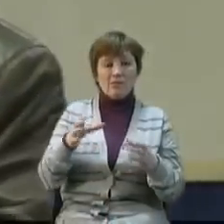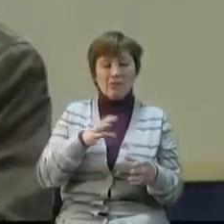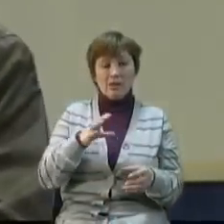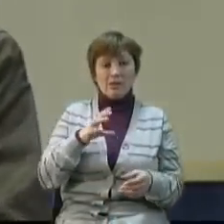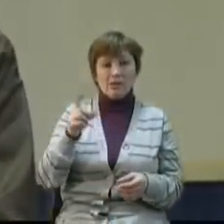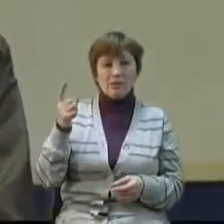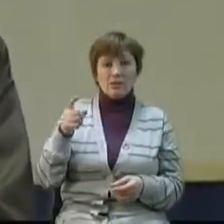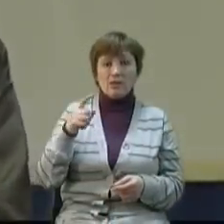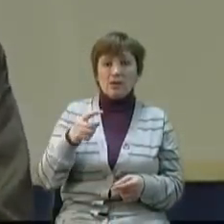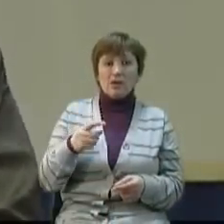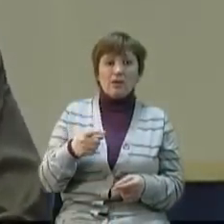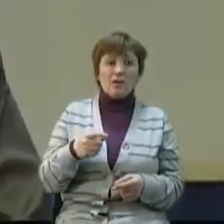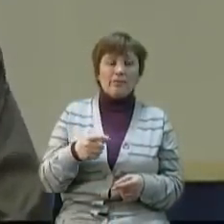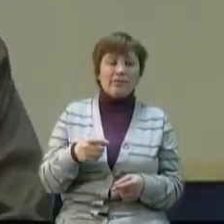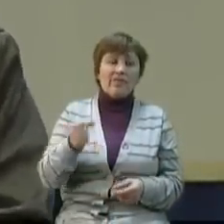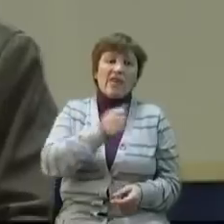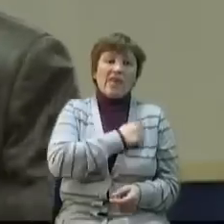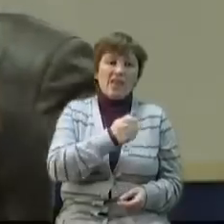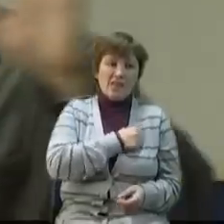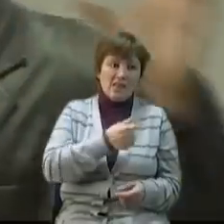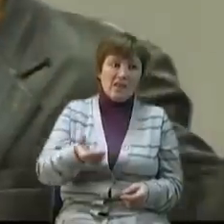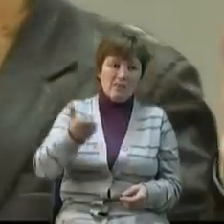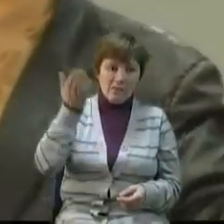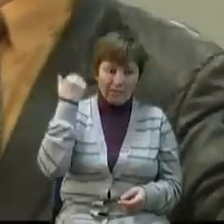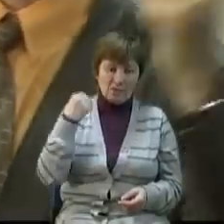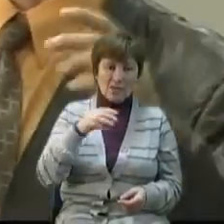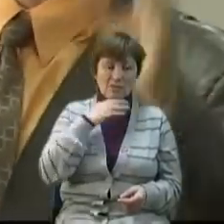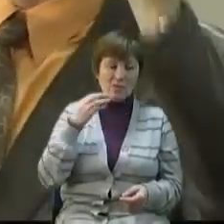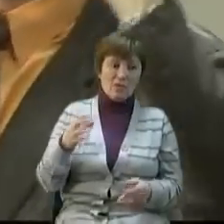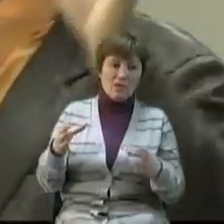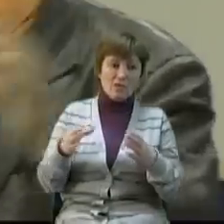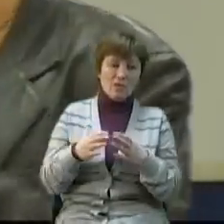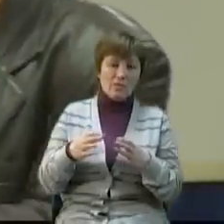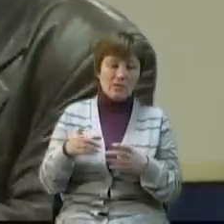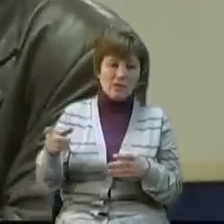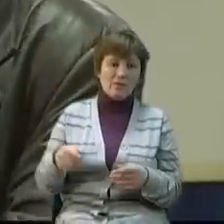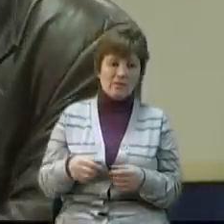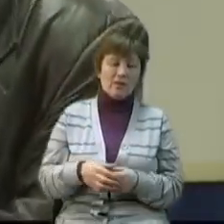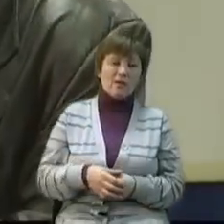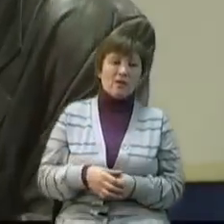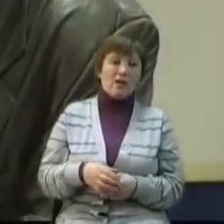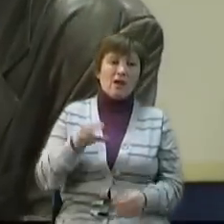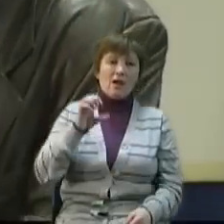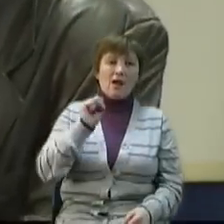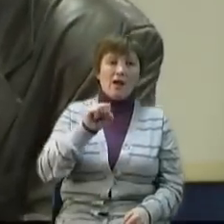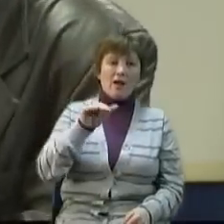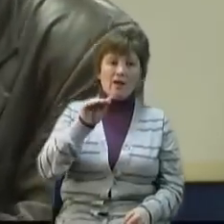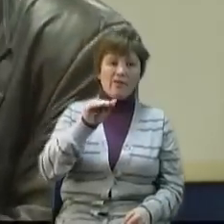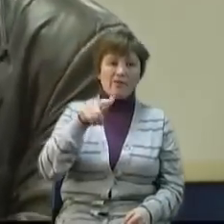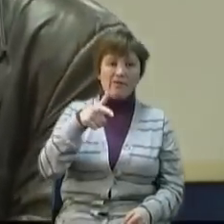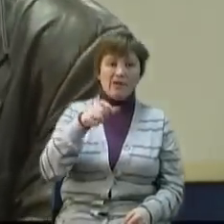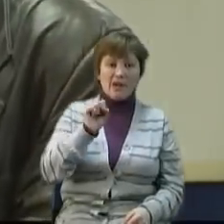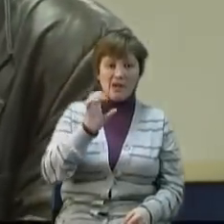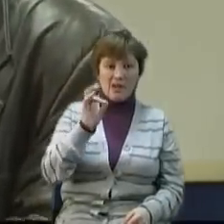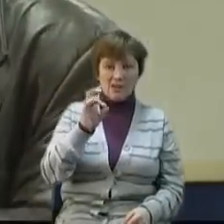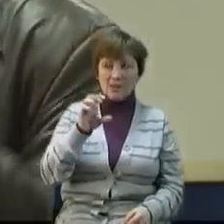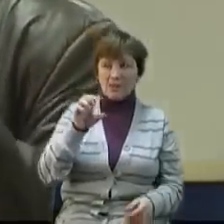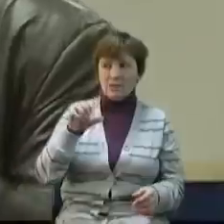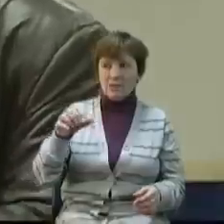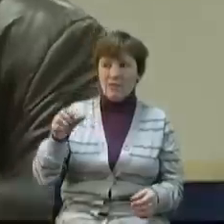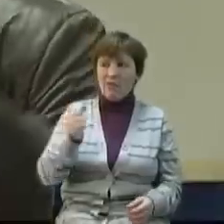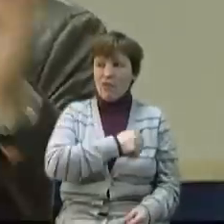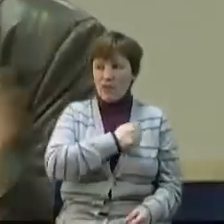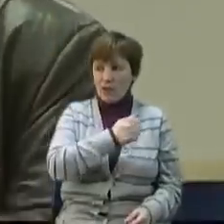которые что-то умеют по военной части. И вот они организовали, и до сих пор я понимаю, что КГБ, ФСБ, они все это